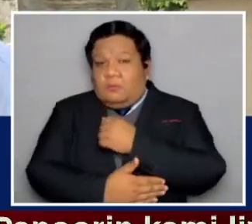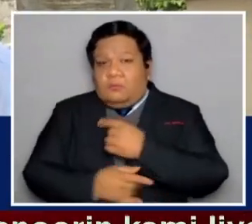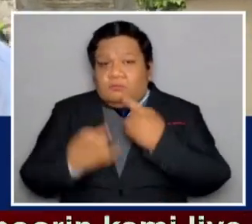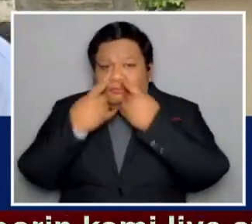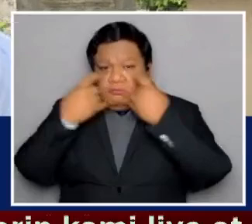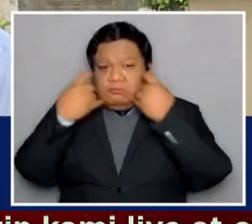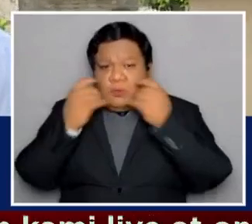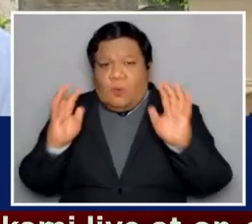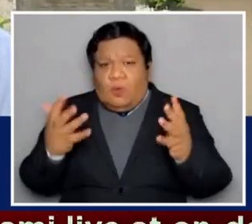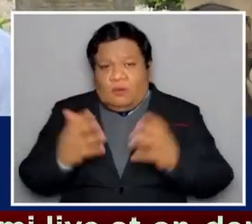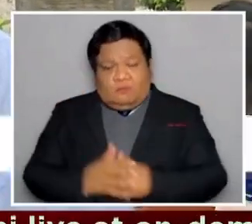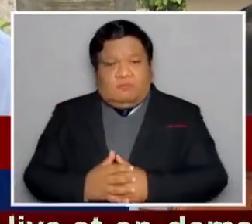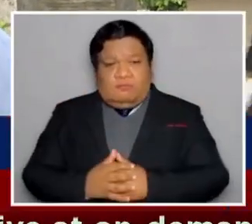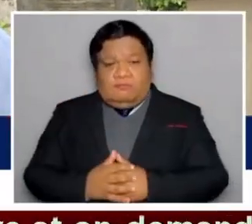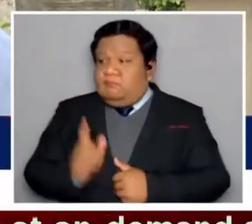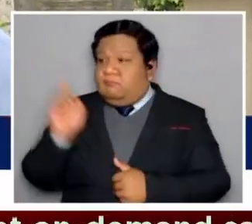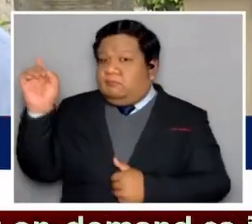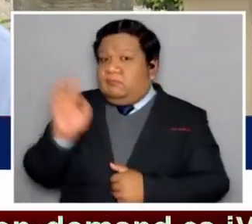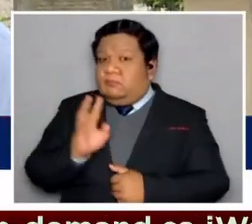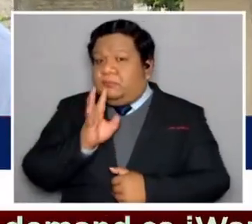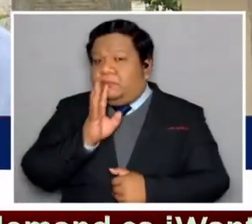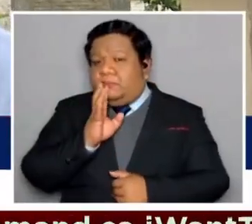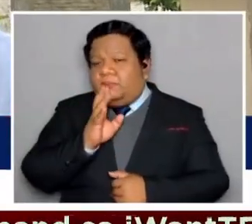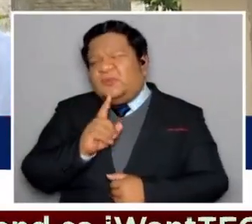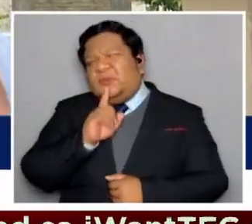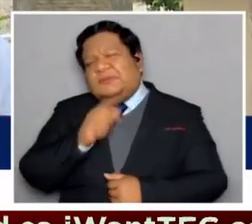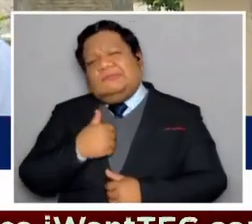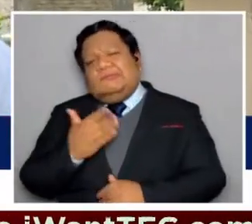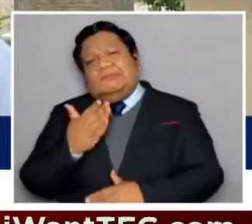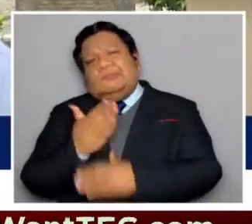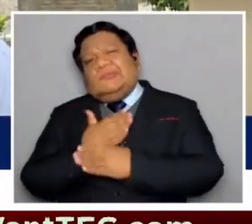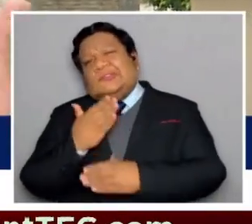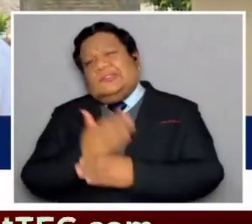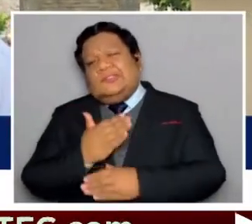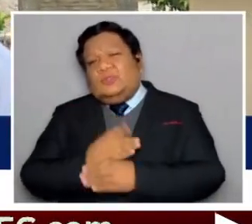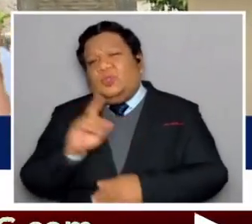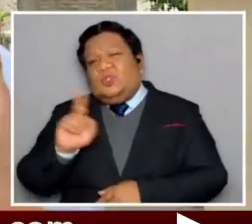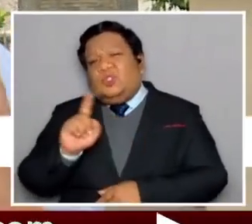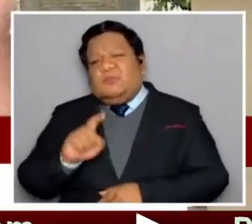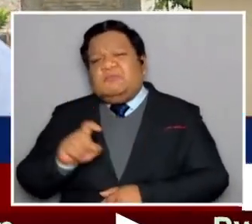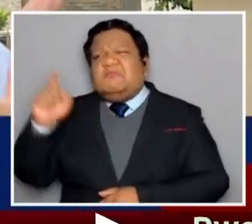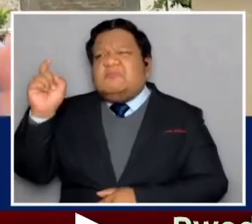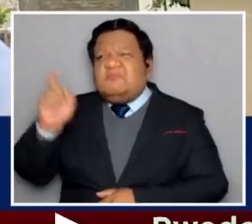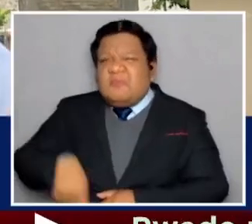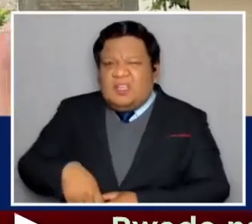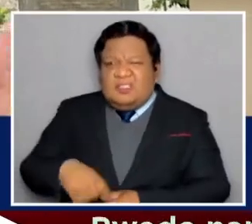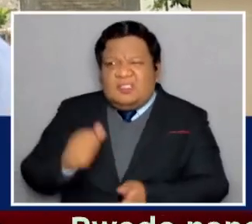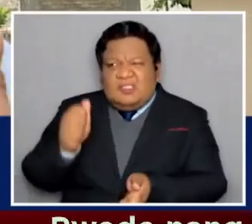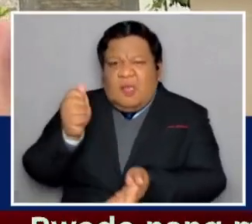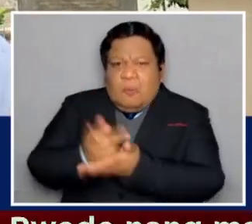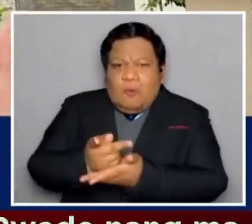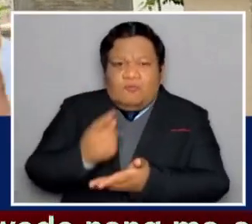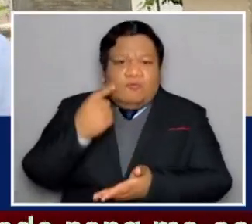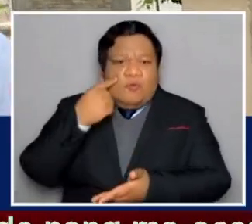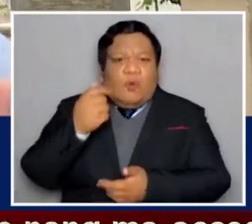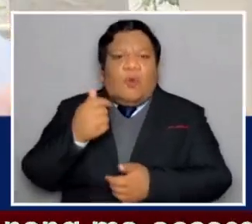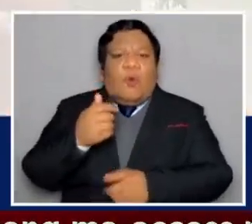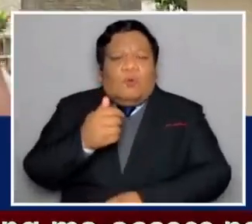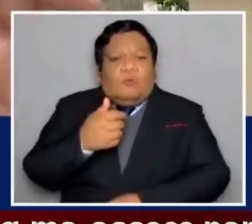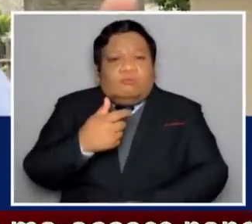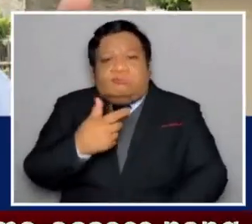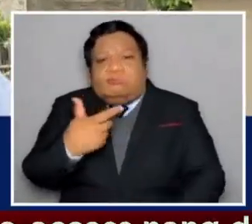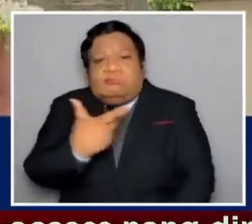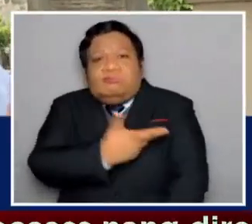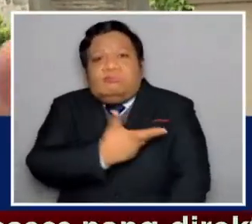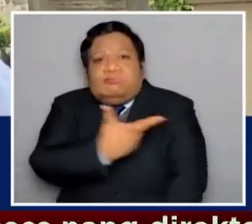thing I got a bit annoyed with is that you have to get the proof of every vaccine shot you had.